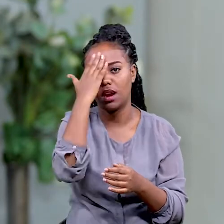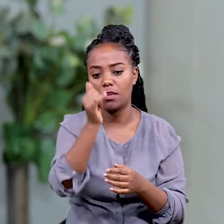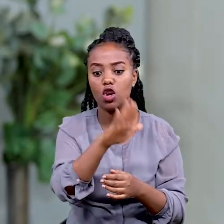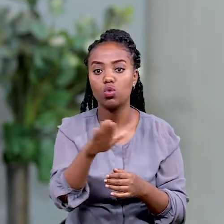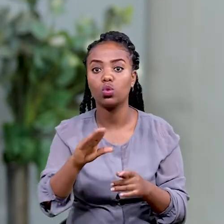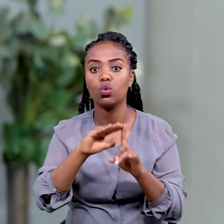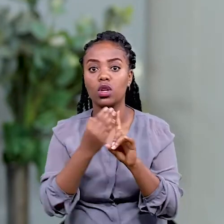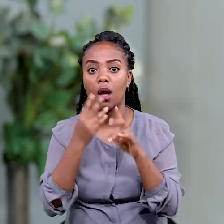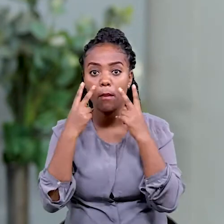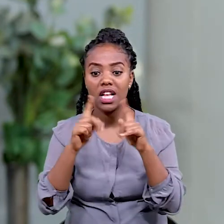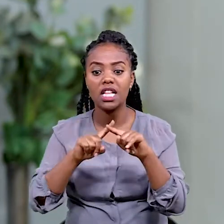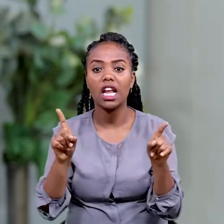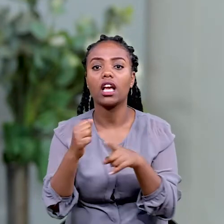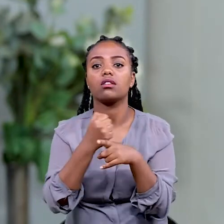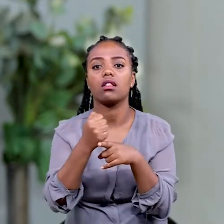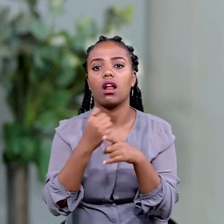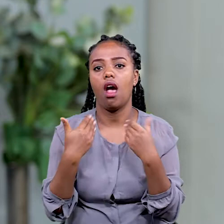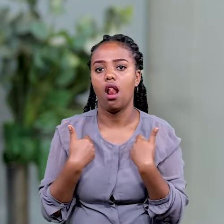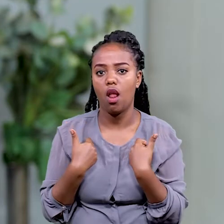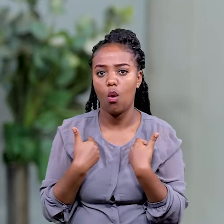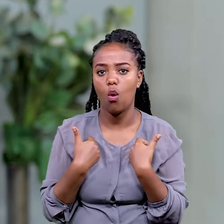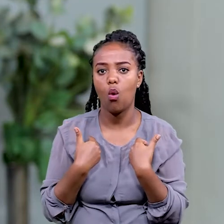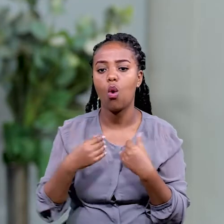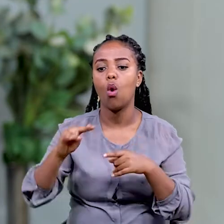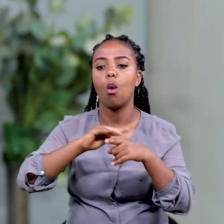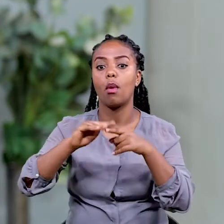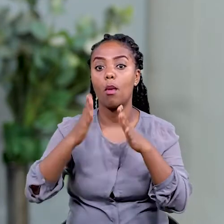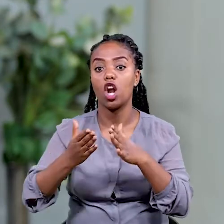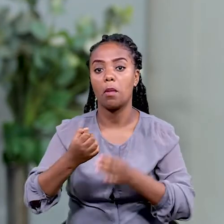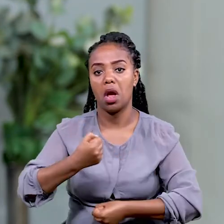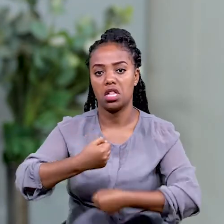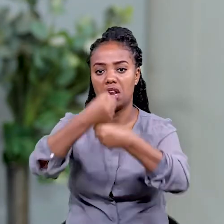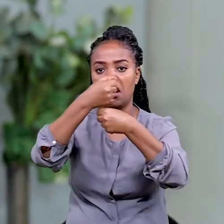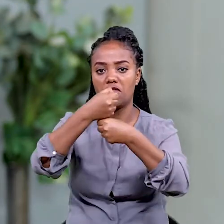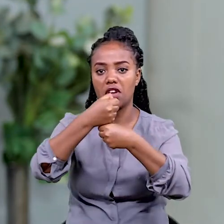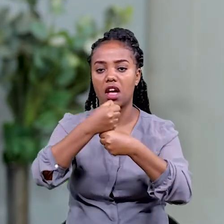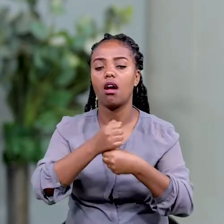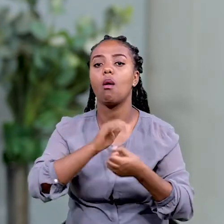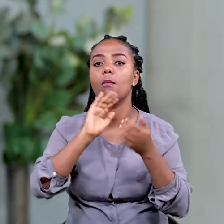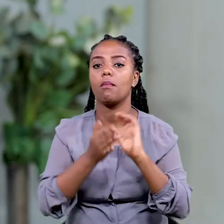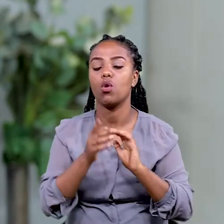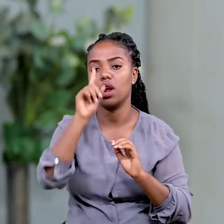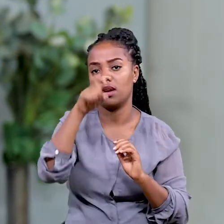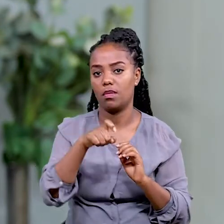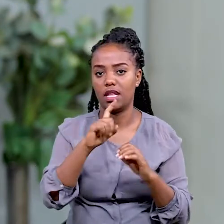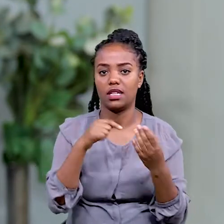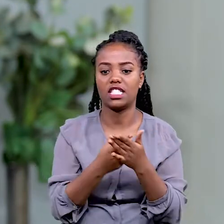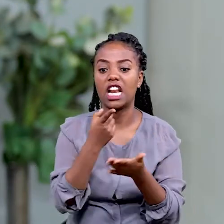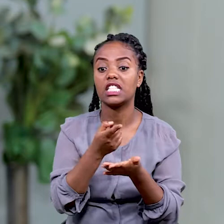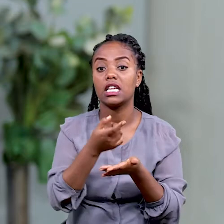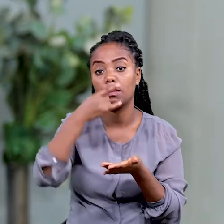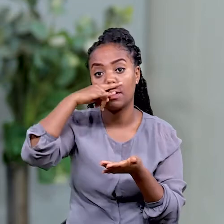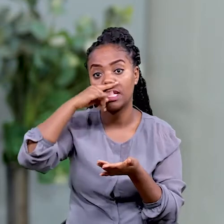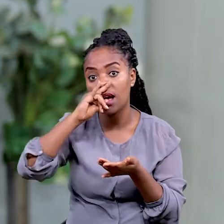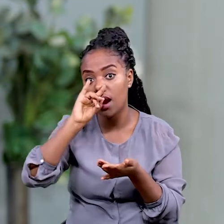የልጆቹን ሁኔታ የሚያይ የተለየ ስልጠና ያለው በባለሙያም ጭምር የተደገፈ መሆን ስለሚኖርበት እነዚህ